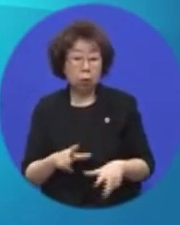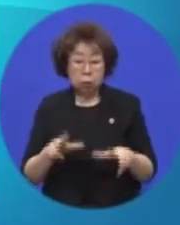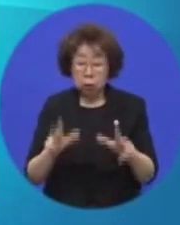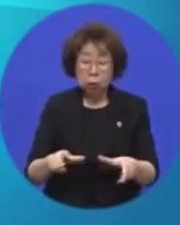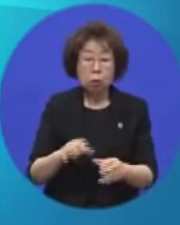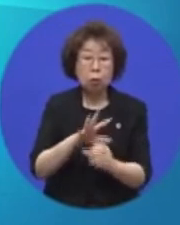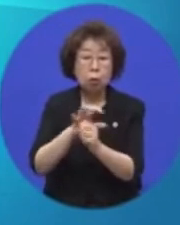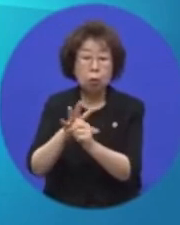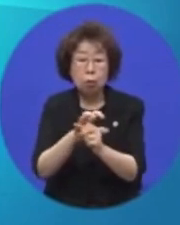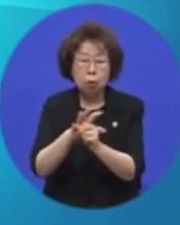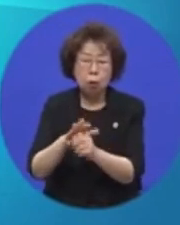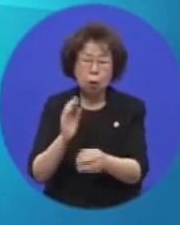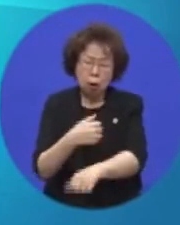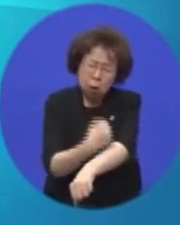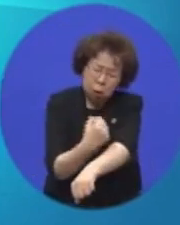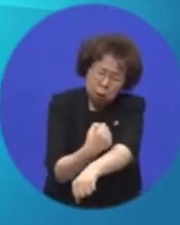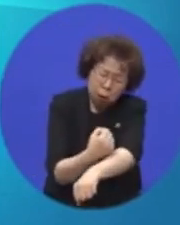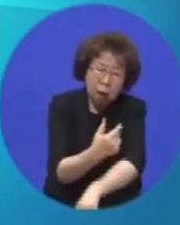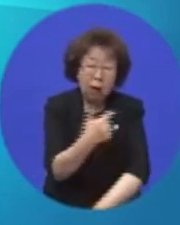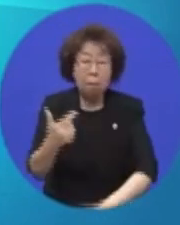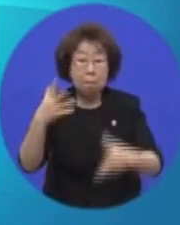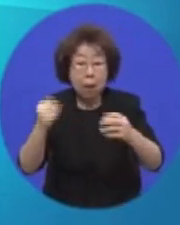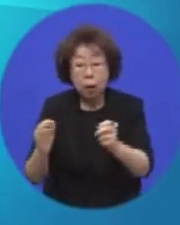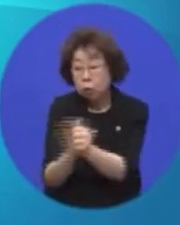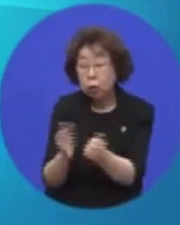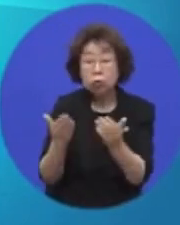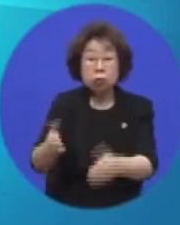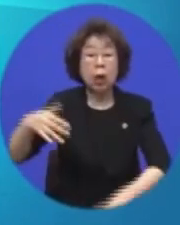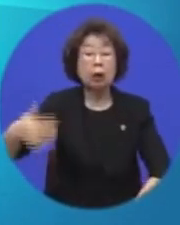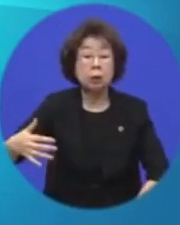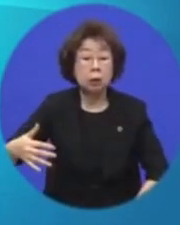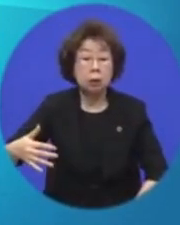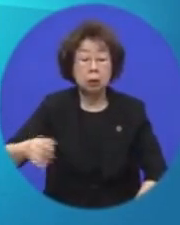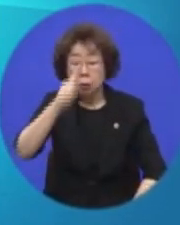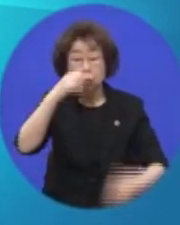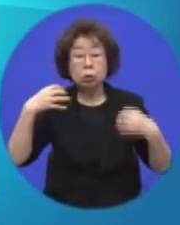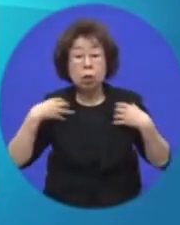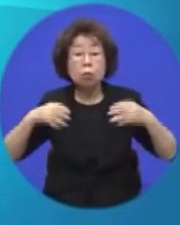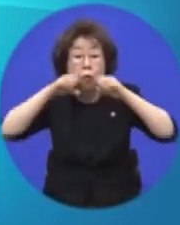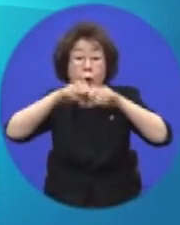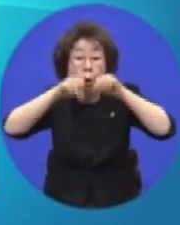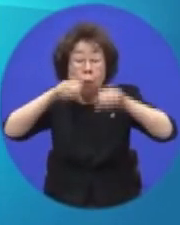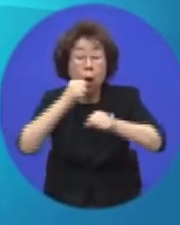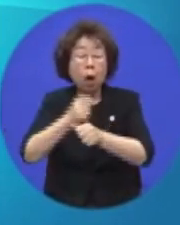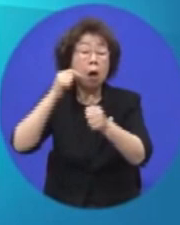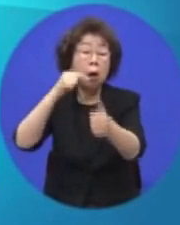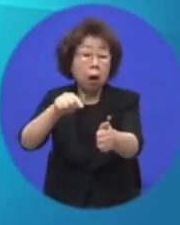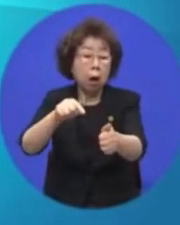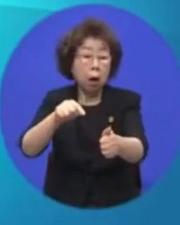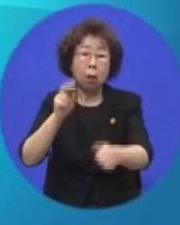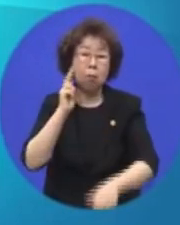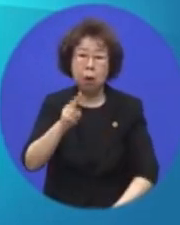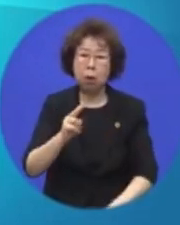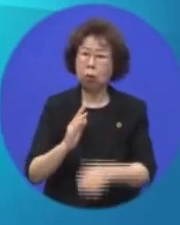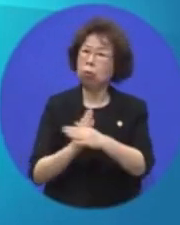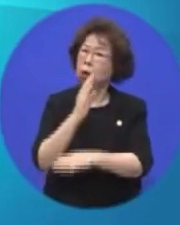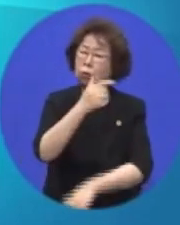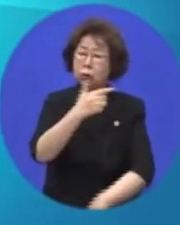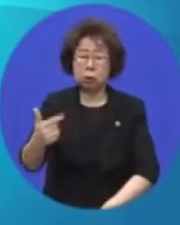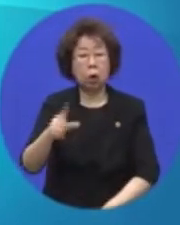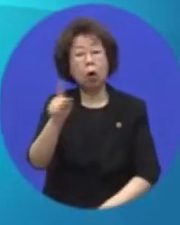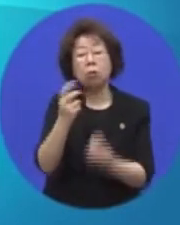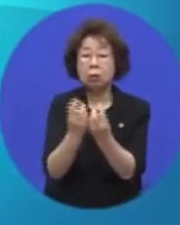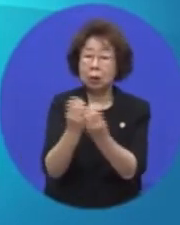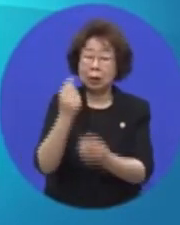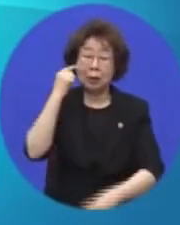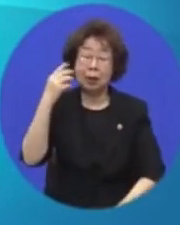고른 알아보니 고생하시는 분들의 위로를 못할 만점 정부 하고 있어라 라는 선거 전략은 좀 괌 거라 생각합니다 이 부분에서